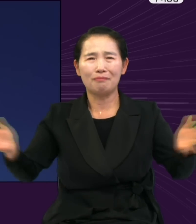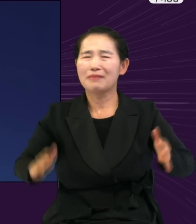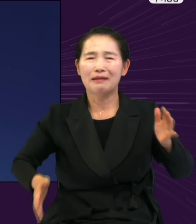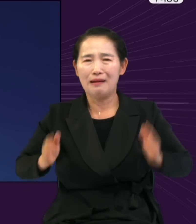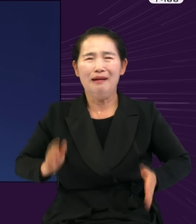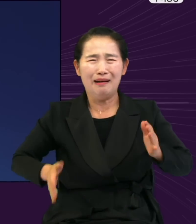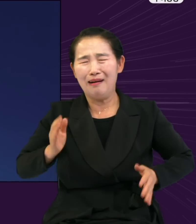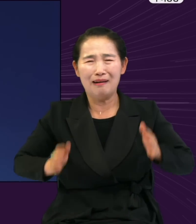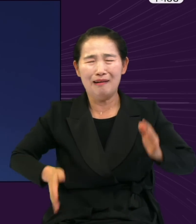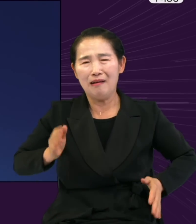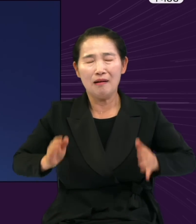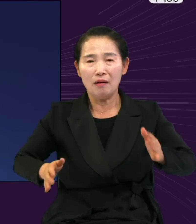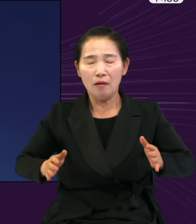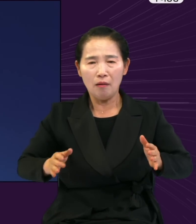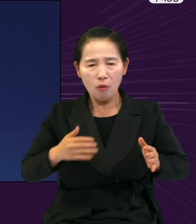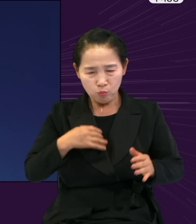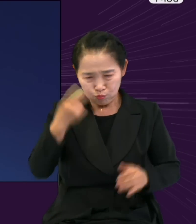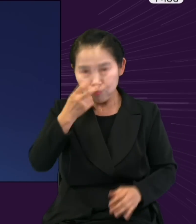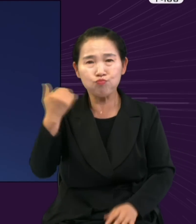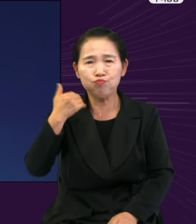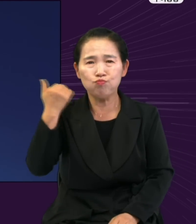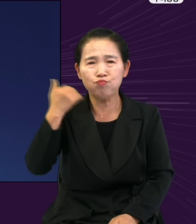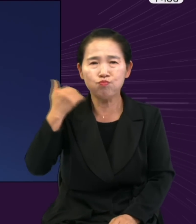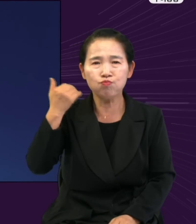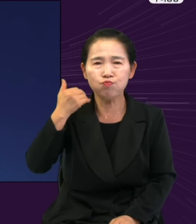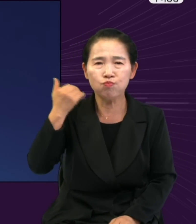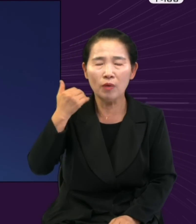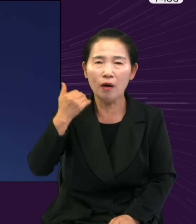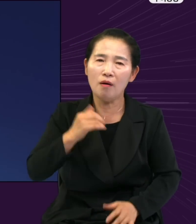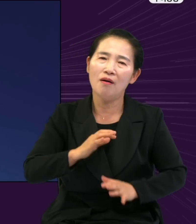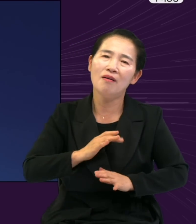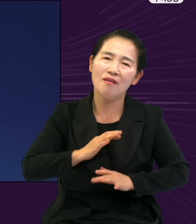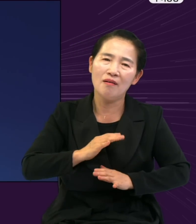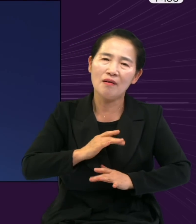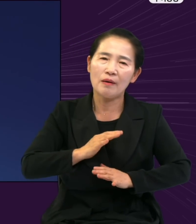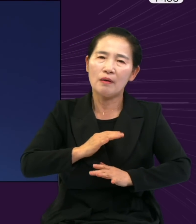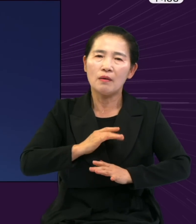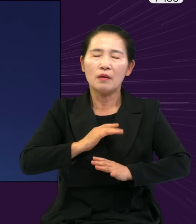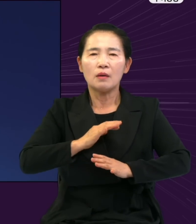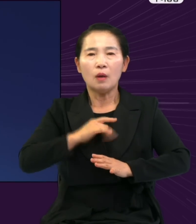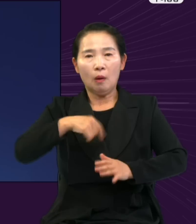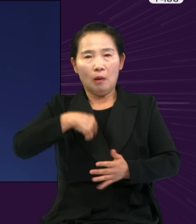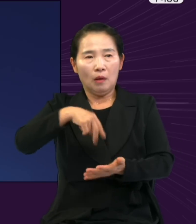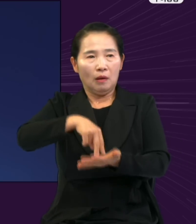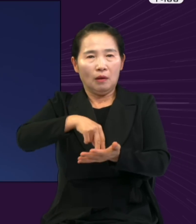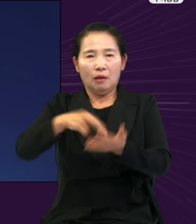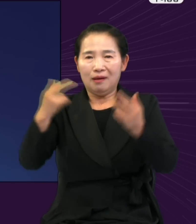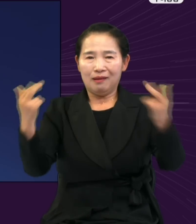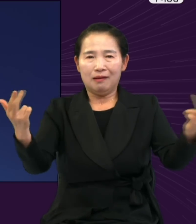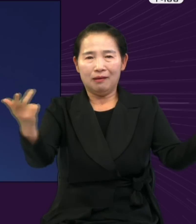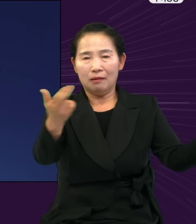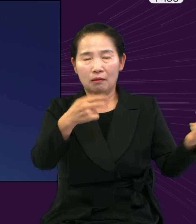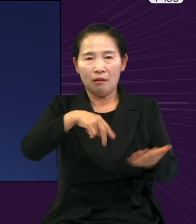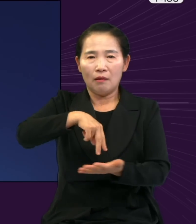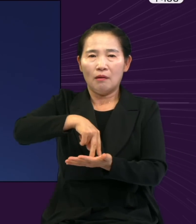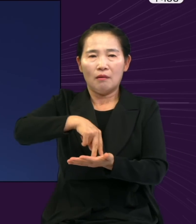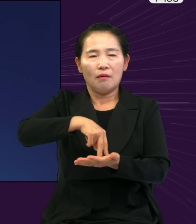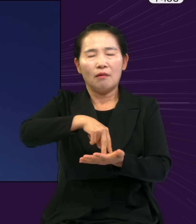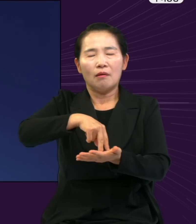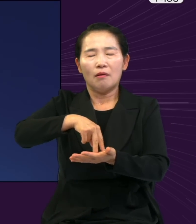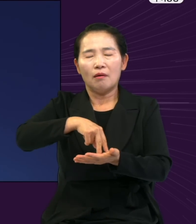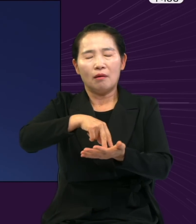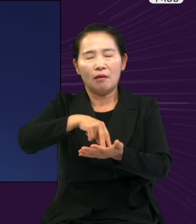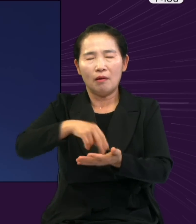나를 보호해 줄 사람이 없다는 두려움, 그리고 내가 홀로 서 있다는 공포감이 아마 꿈으로